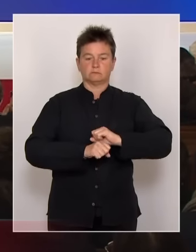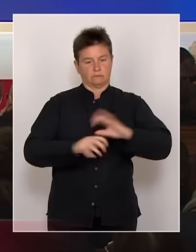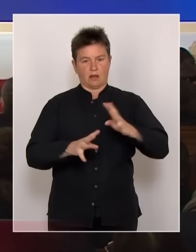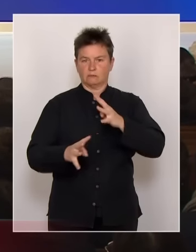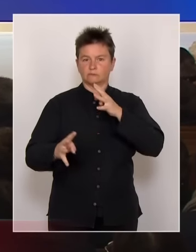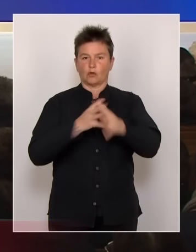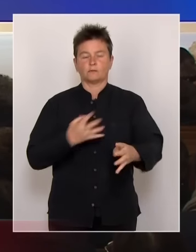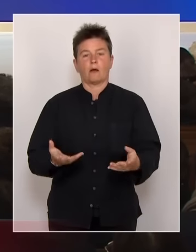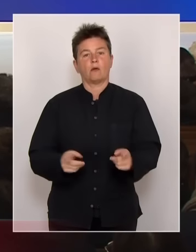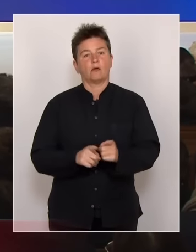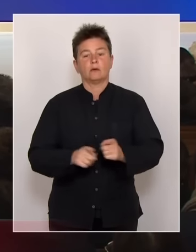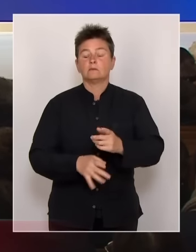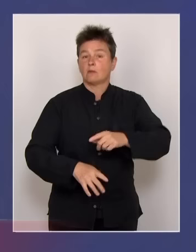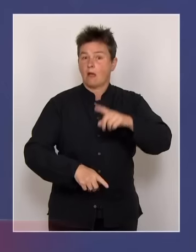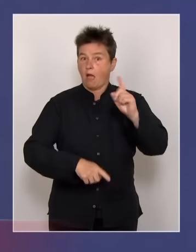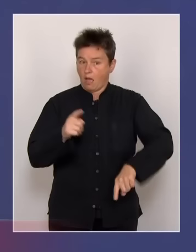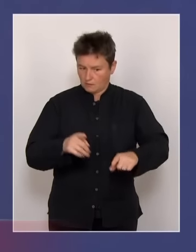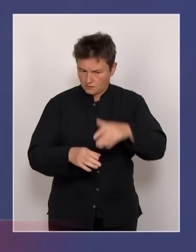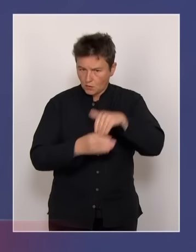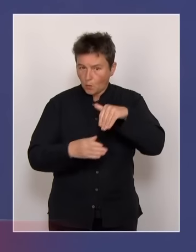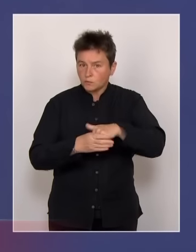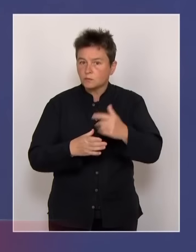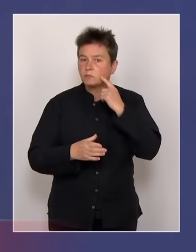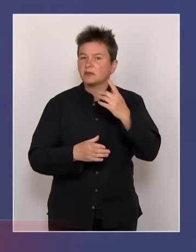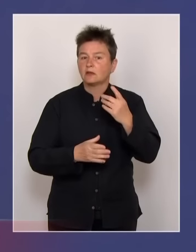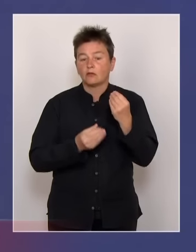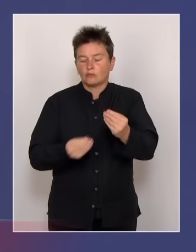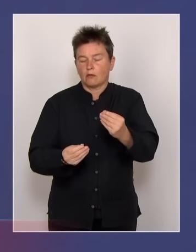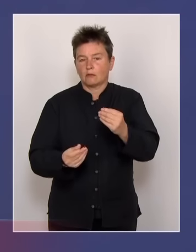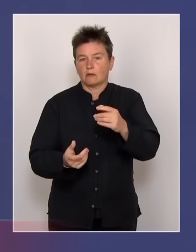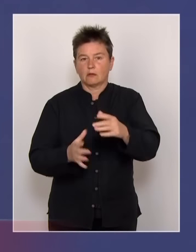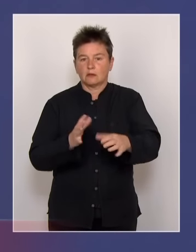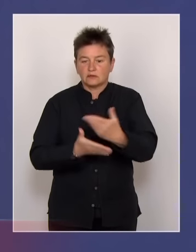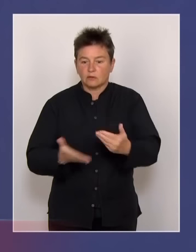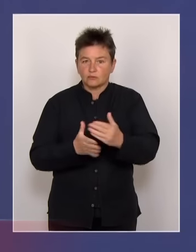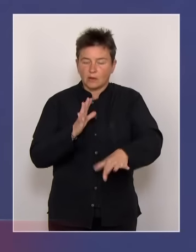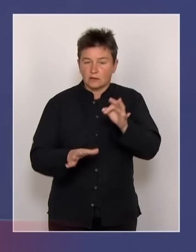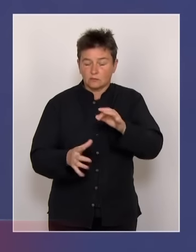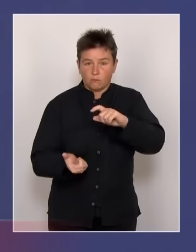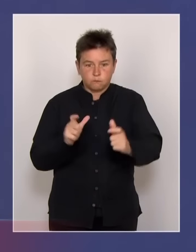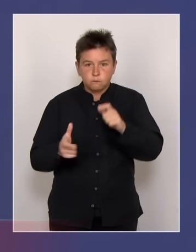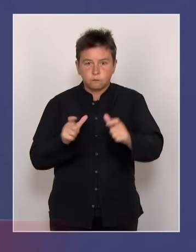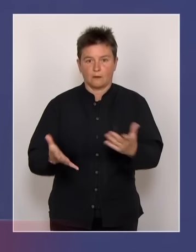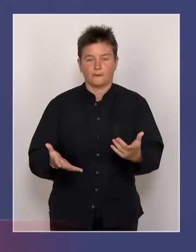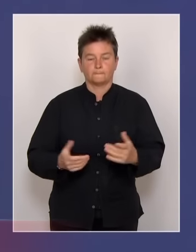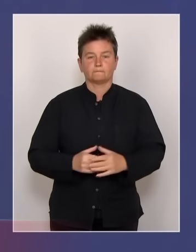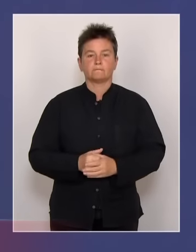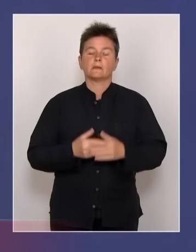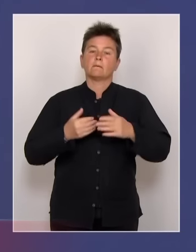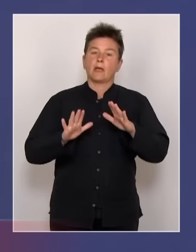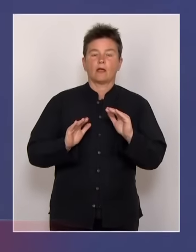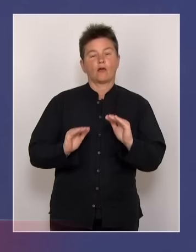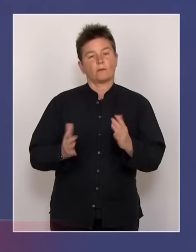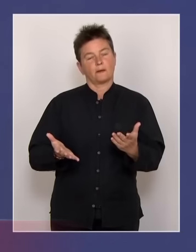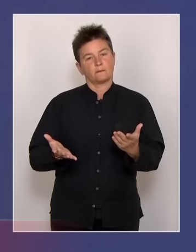et surtout interdire ces contenus lorsqu'ils viennent déstabiliser des élections pour autant il y a toutes les raisons